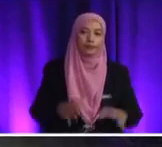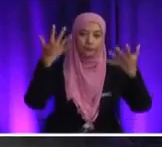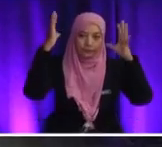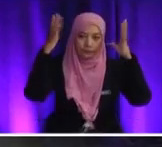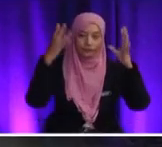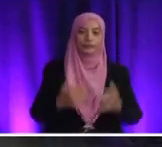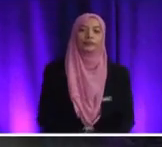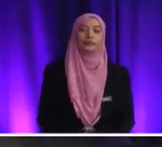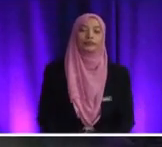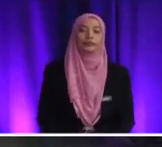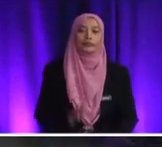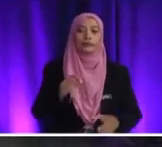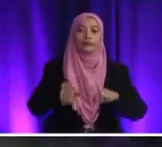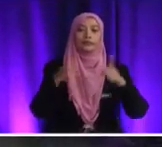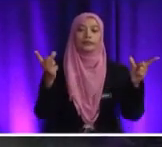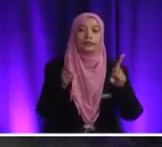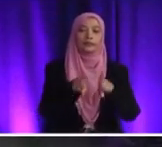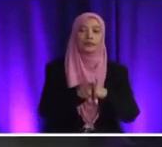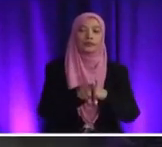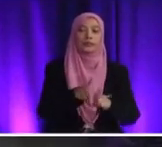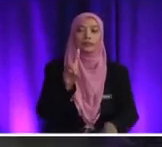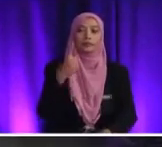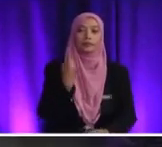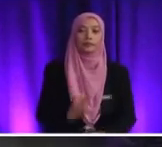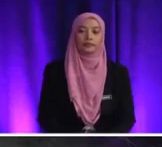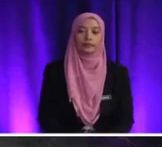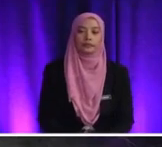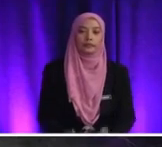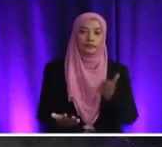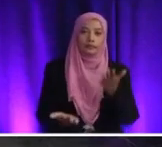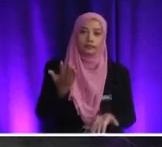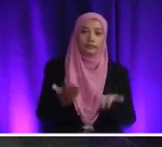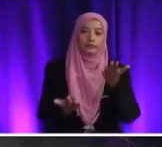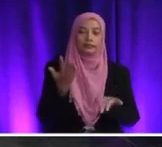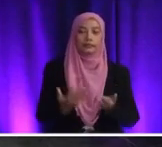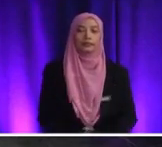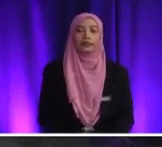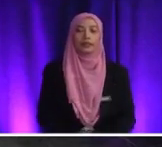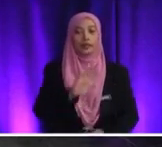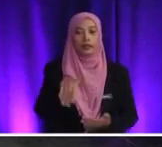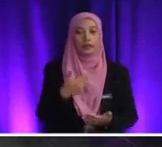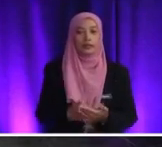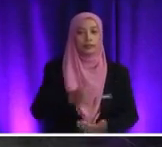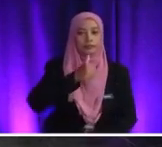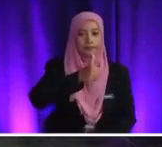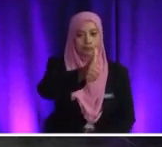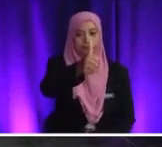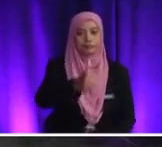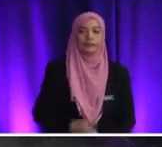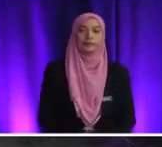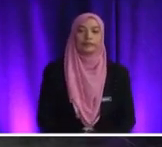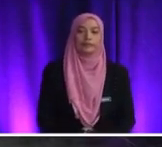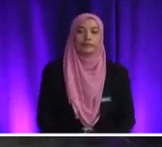ngikuti oleh yang lain sama Jeng seimbang semua kembali tahtanya semua semuanya hebat baik